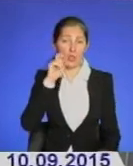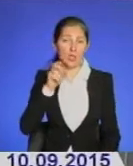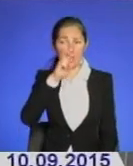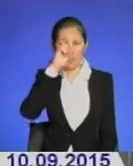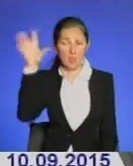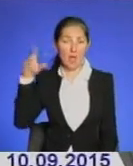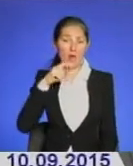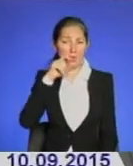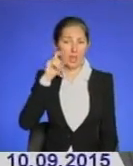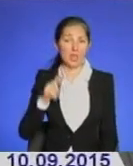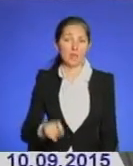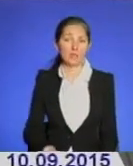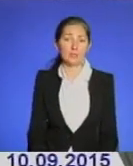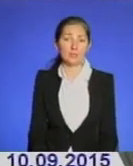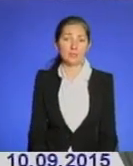Україні!